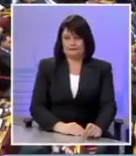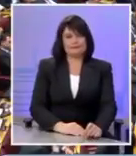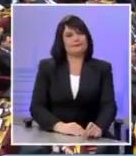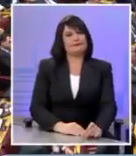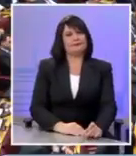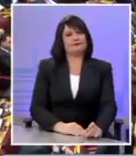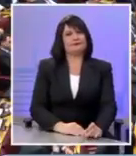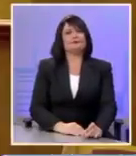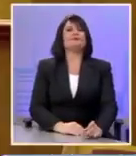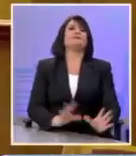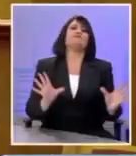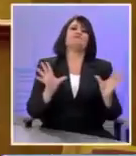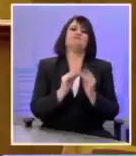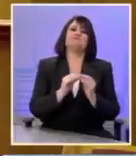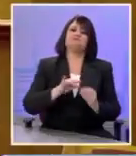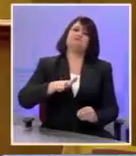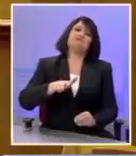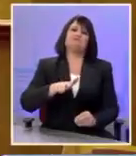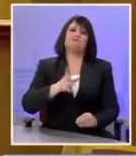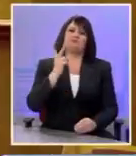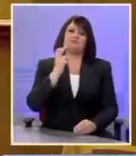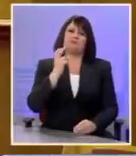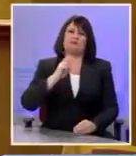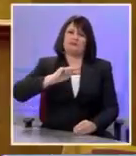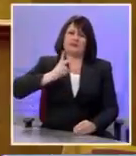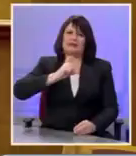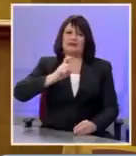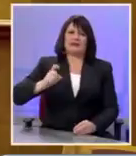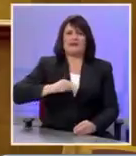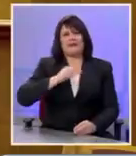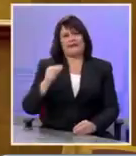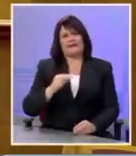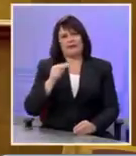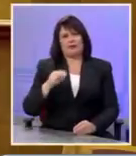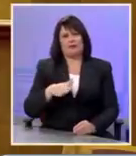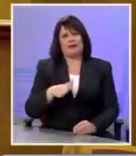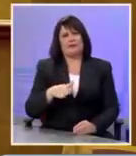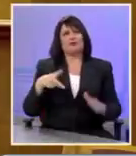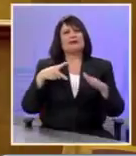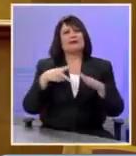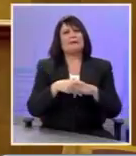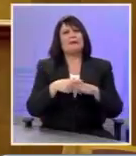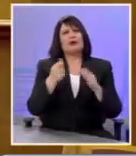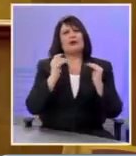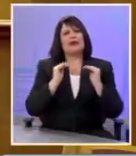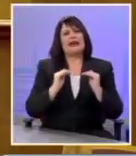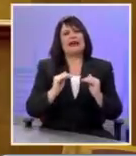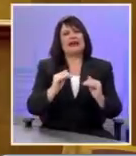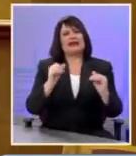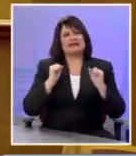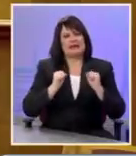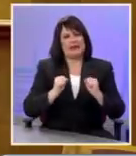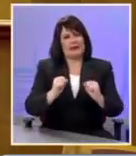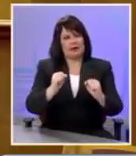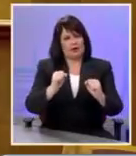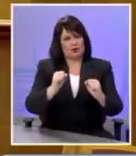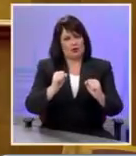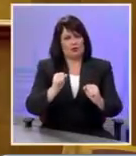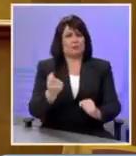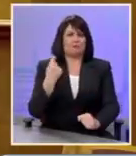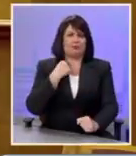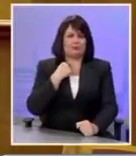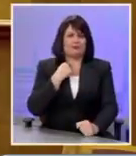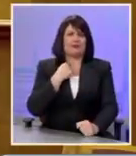Χάθηκαν σχεδόν 20 δισεκατομμύρια ευρώ από το Ταμείο Χρηματοπιστωτικής Σταθερότητας, από